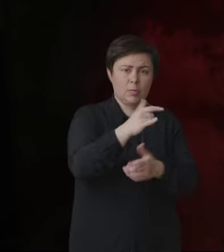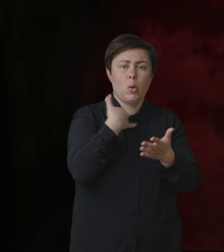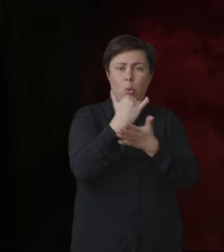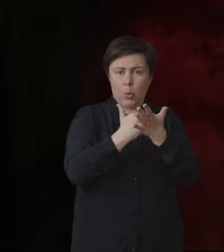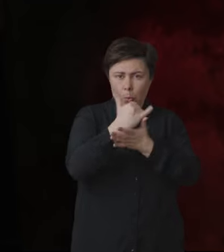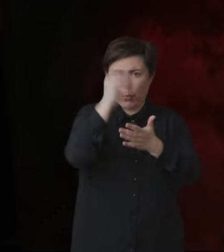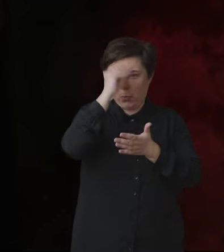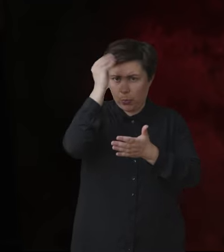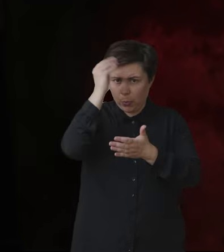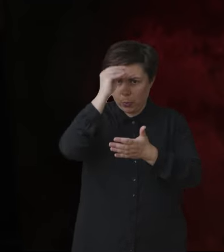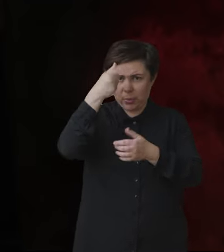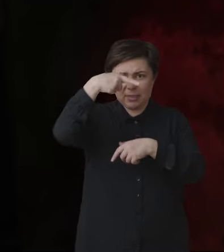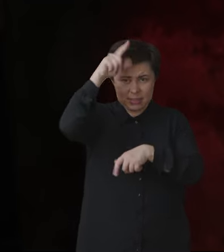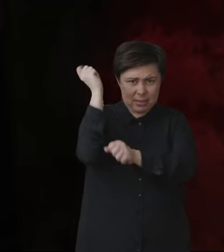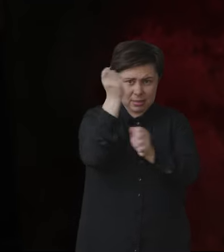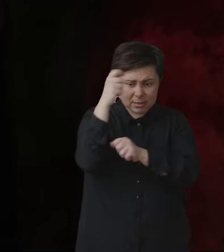kurs